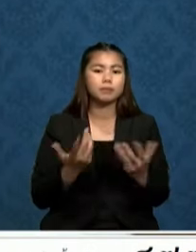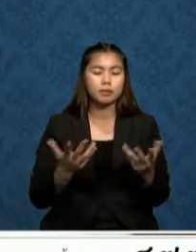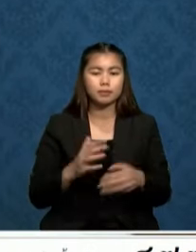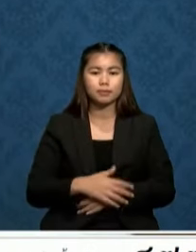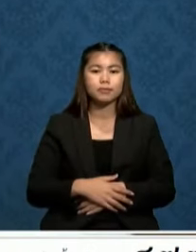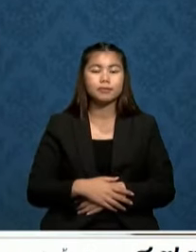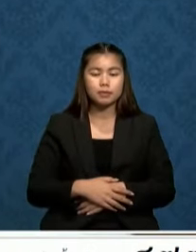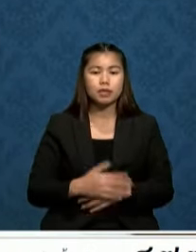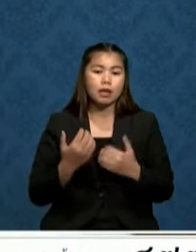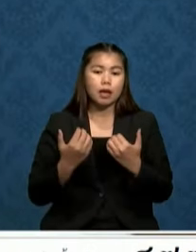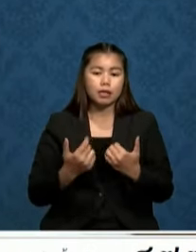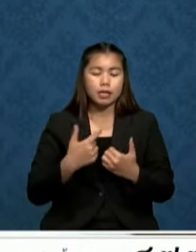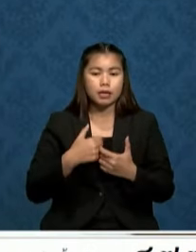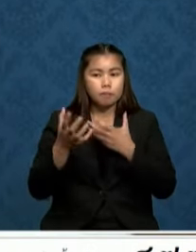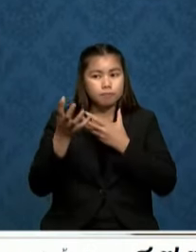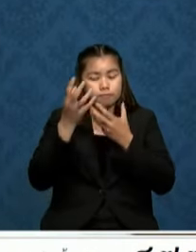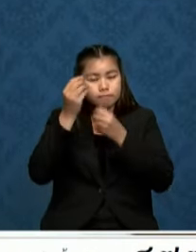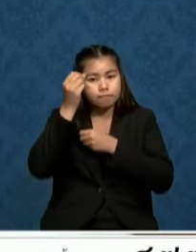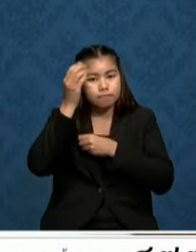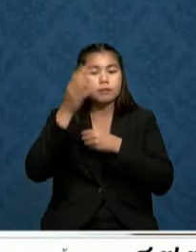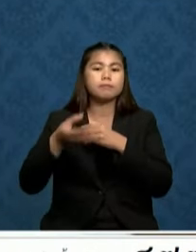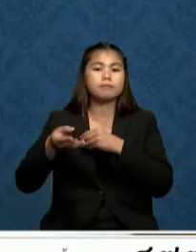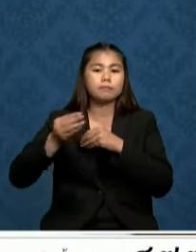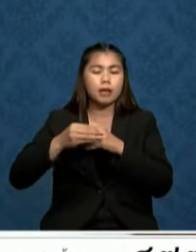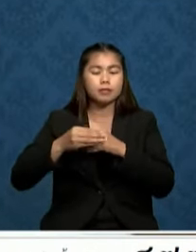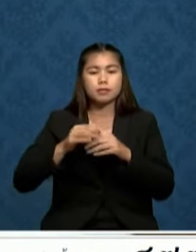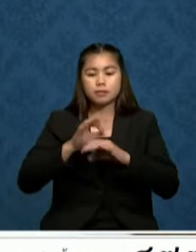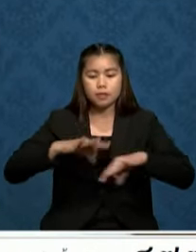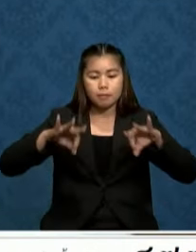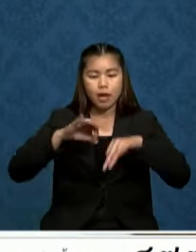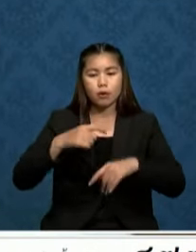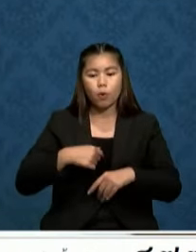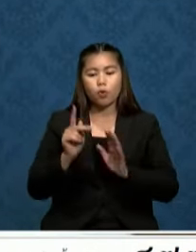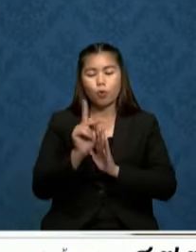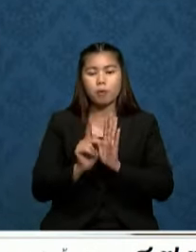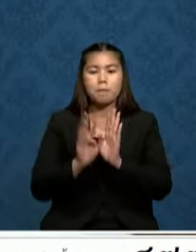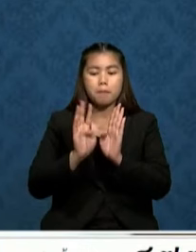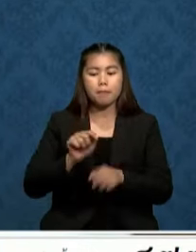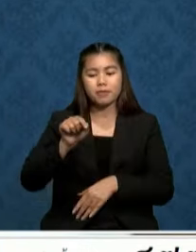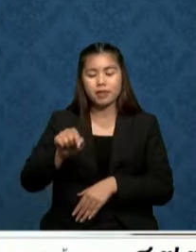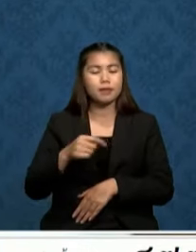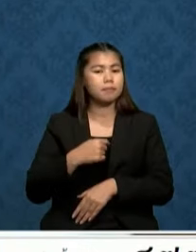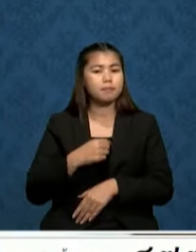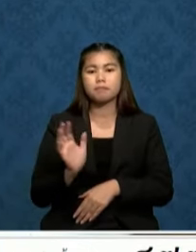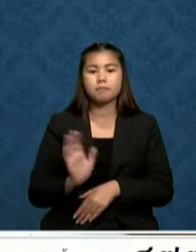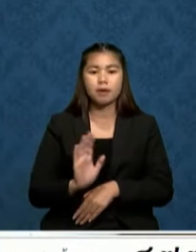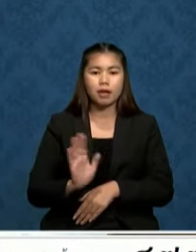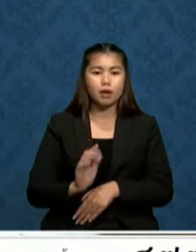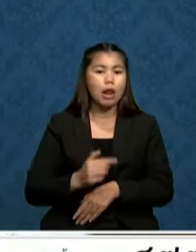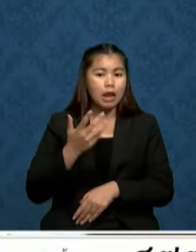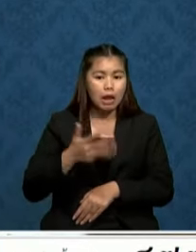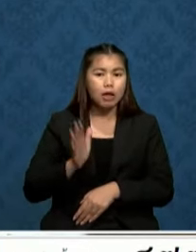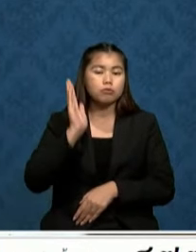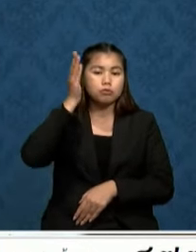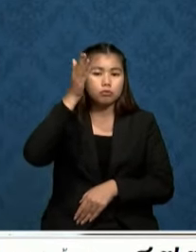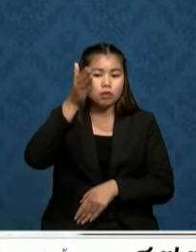ราฉะนั้น นี่คือ บทเรียนสําคัญครัวาไม่ควรจะมีกฐหมายแบบนี้อีกแล้วและหวงว่าผู้แทน ลัศดนในต่อไปใ